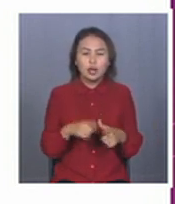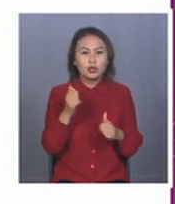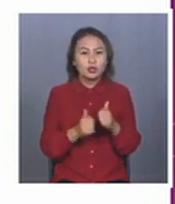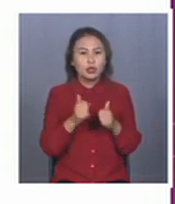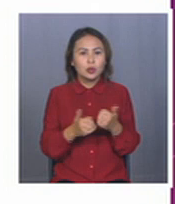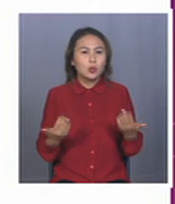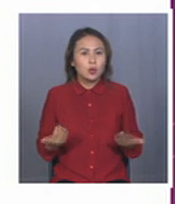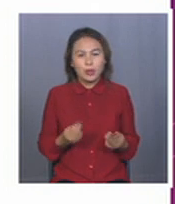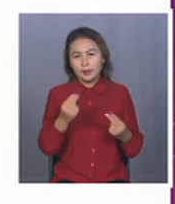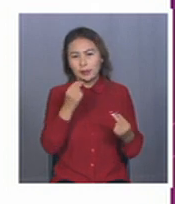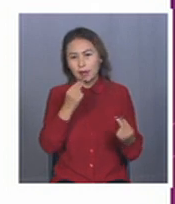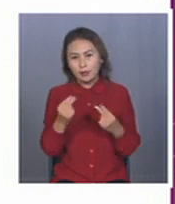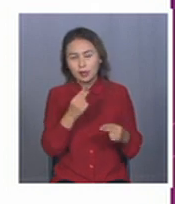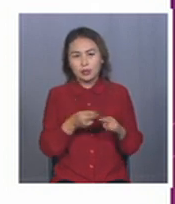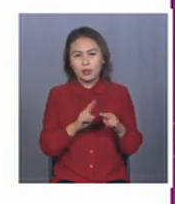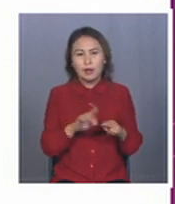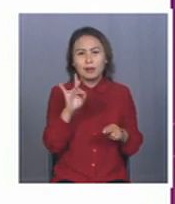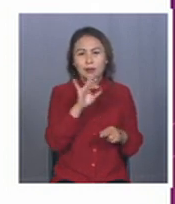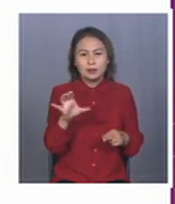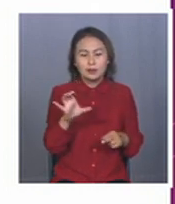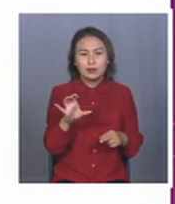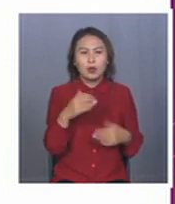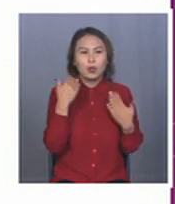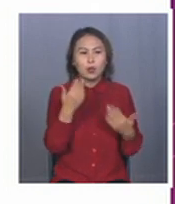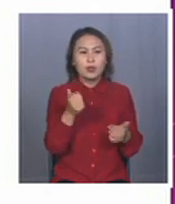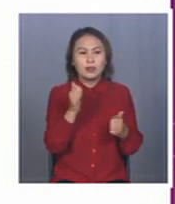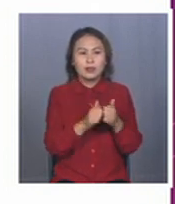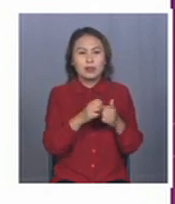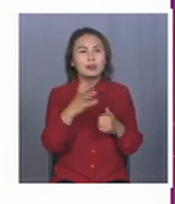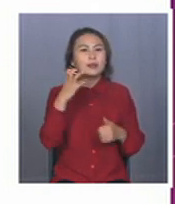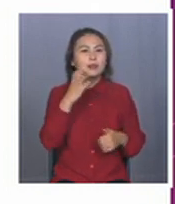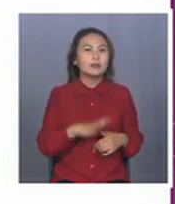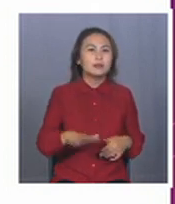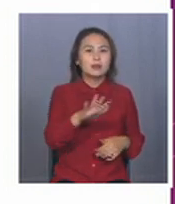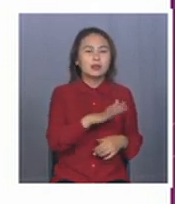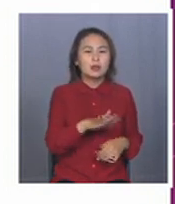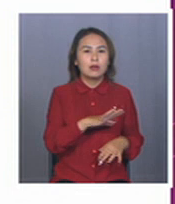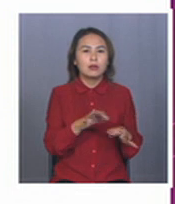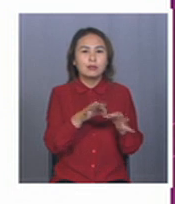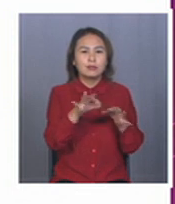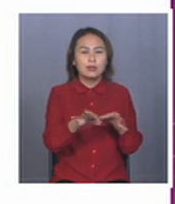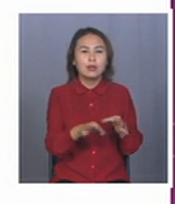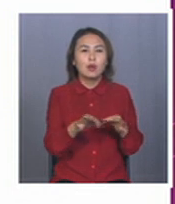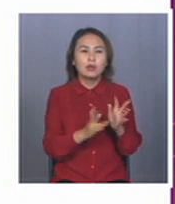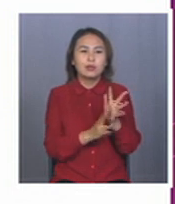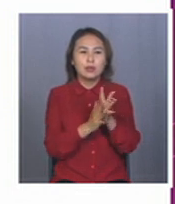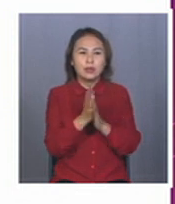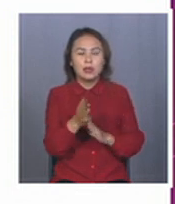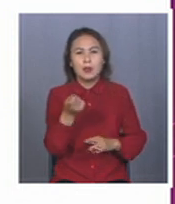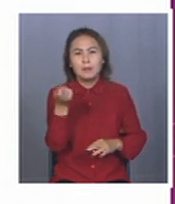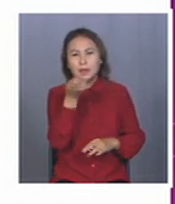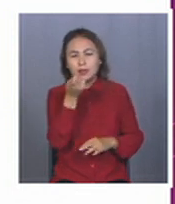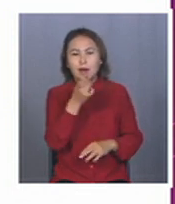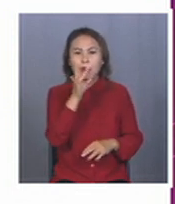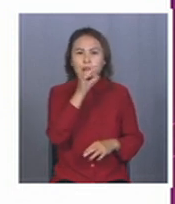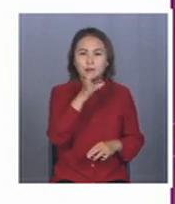тағамда қолданатын күріш астығы бұл Сырдария өзенінің маңында өсіріледі. Бидай, күрішпен